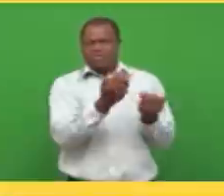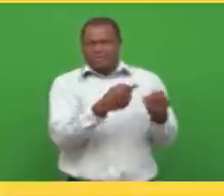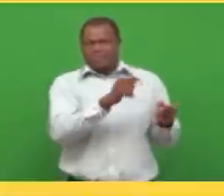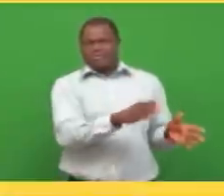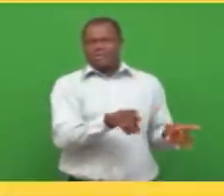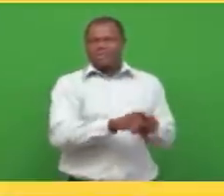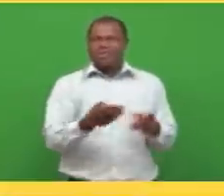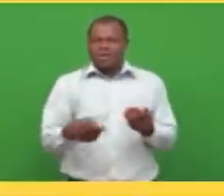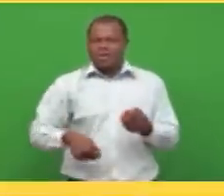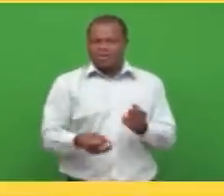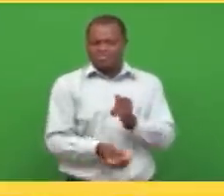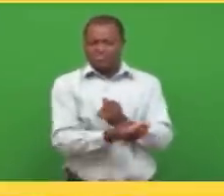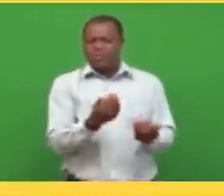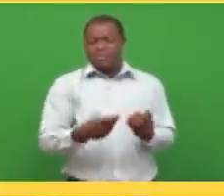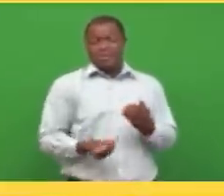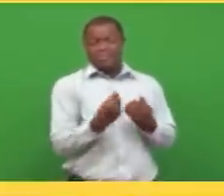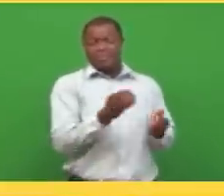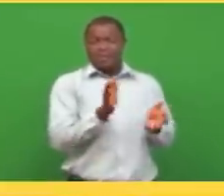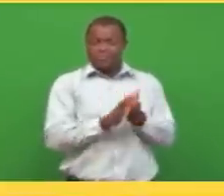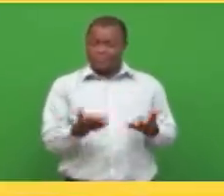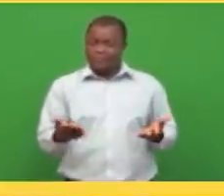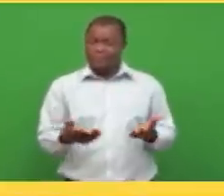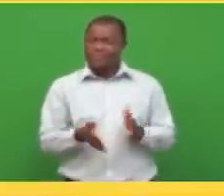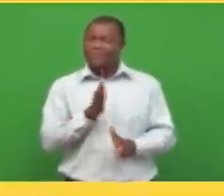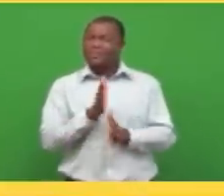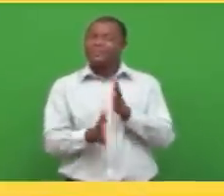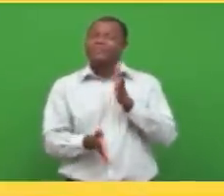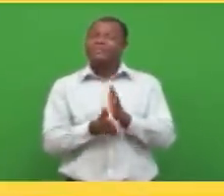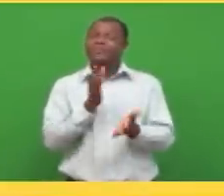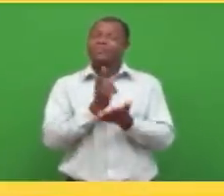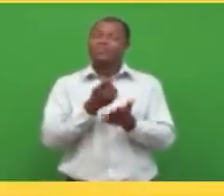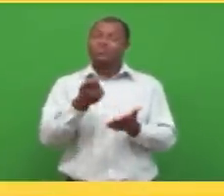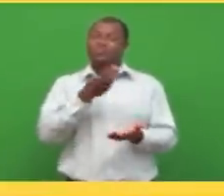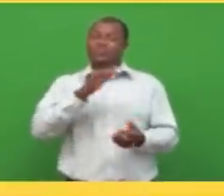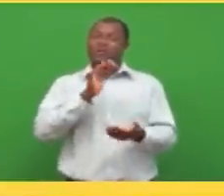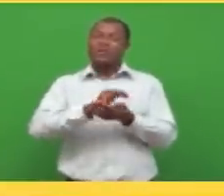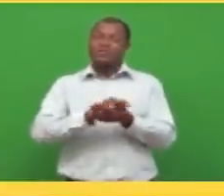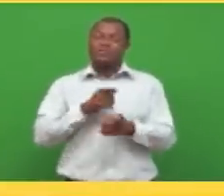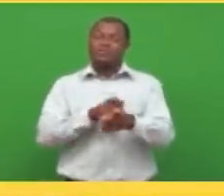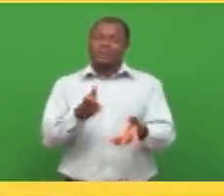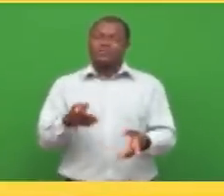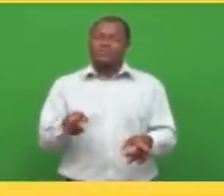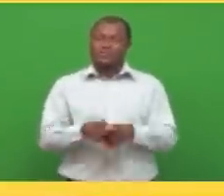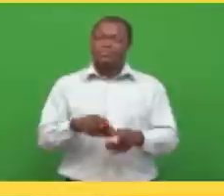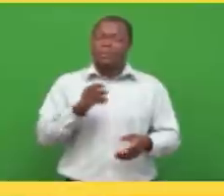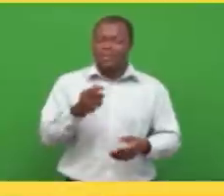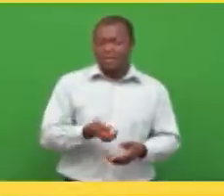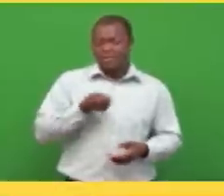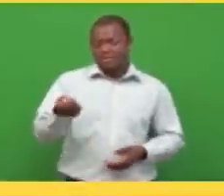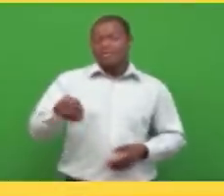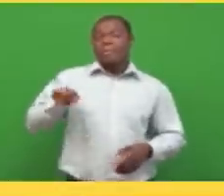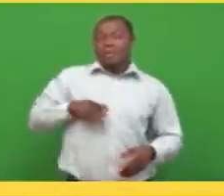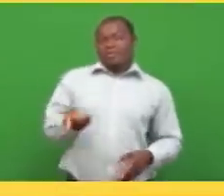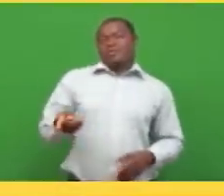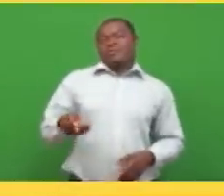vana vaite pocket money vopa kuvana hazviitwi kune vanhu vakafunda chivanhu. Vanobva vapa mai. Mai